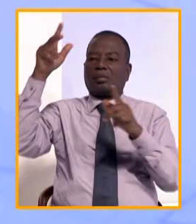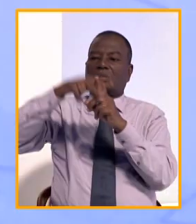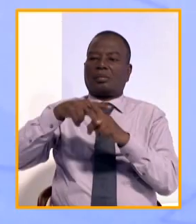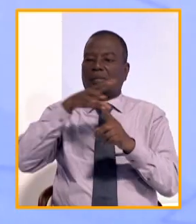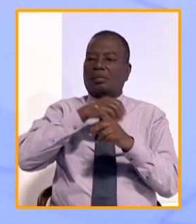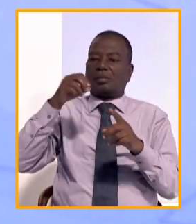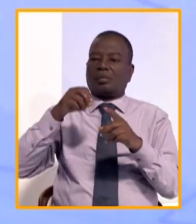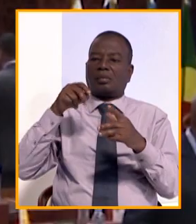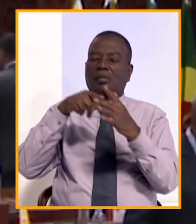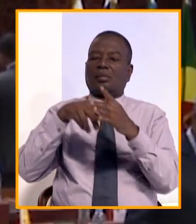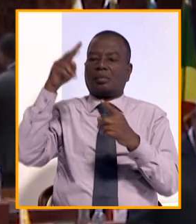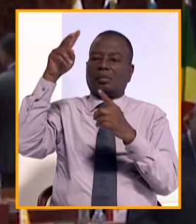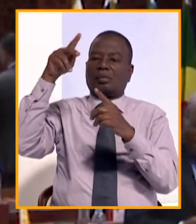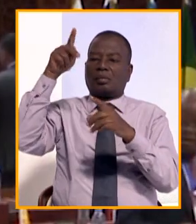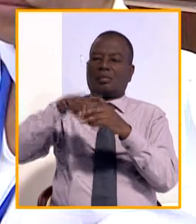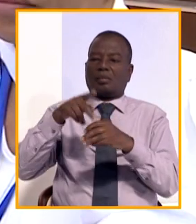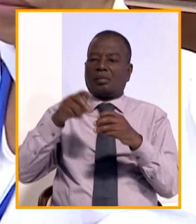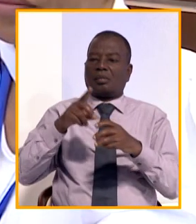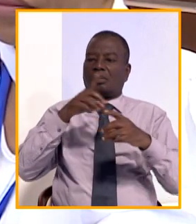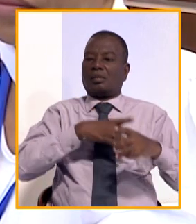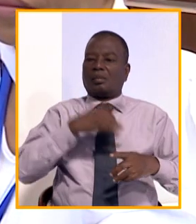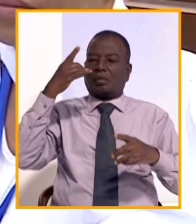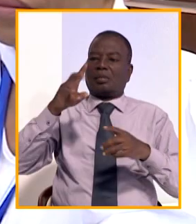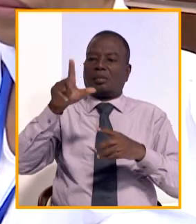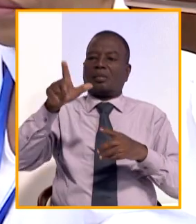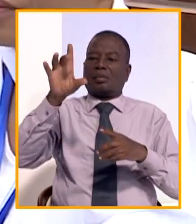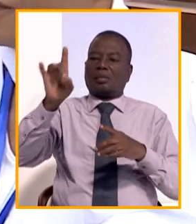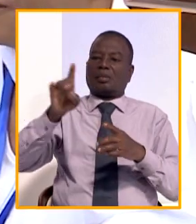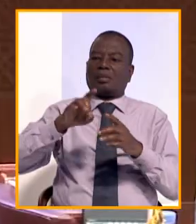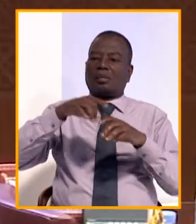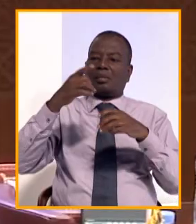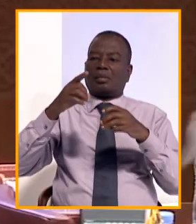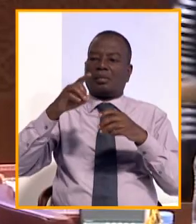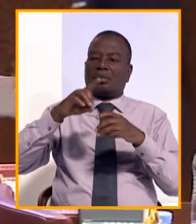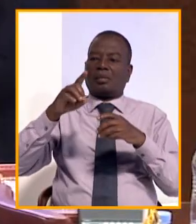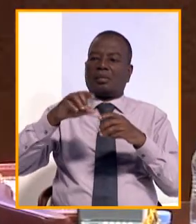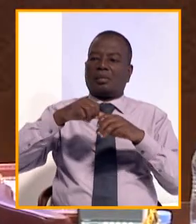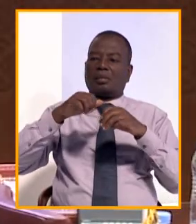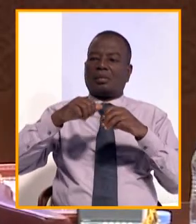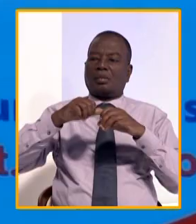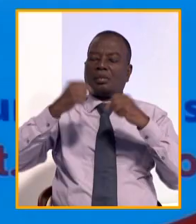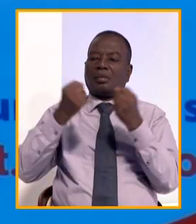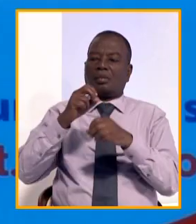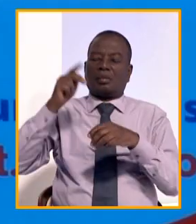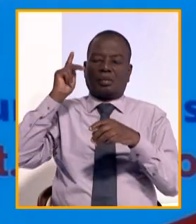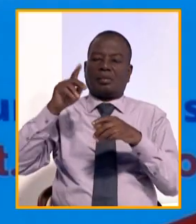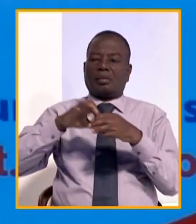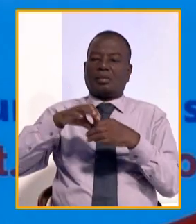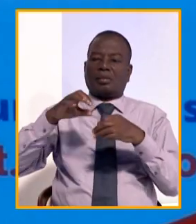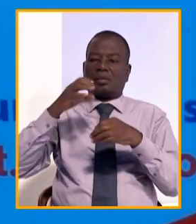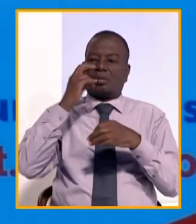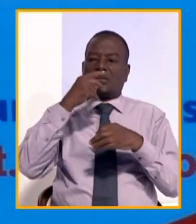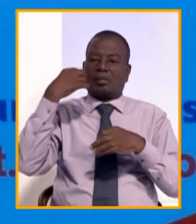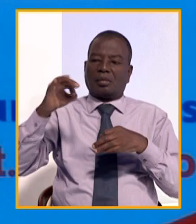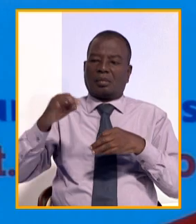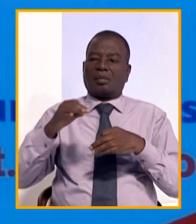note la participation de la délégation ivoirienne à la 28e session Afrique de l'Assemblée parlementaire de la francophonie, APF, au